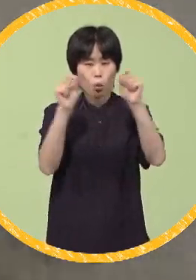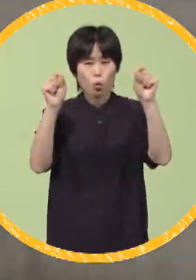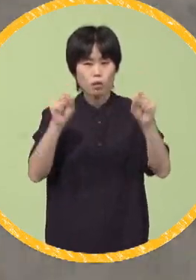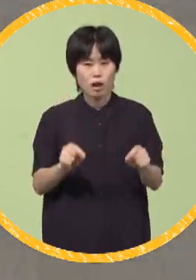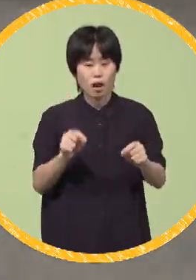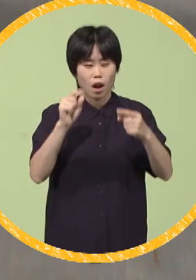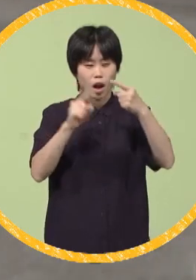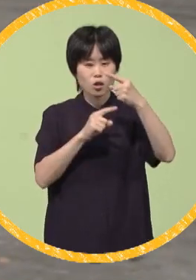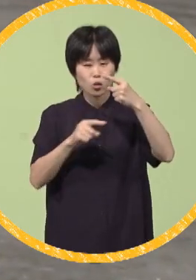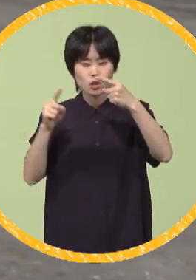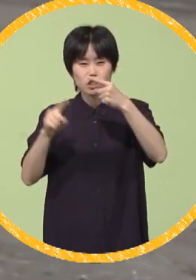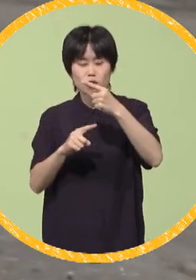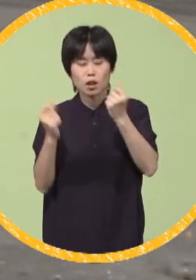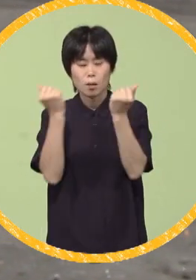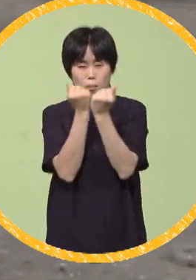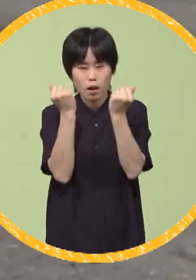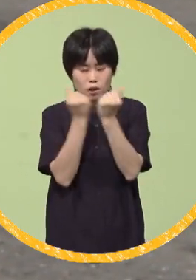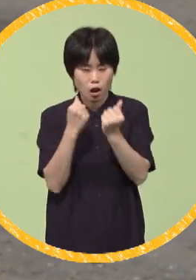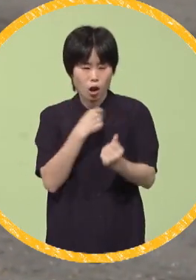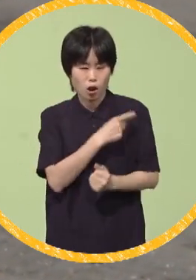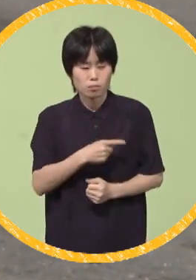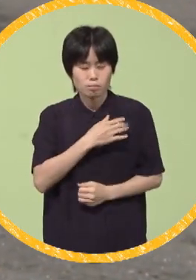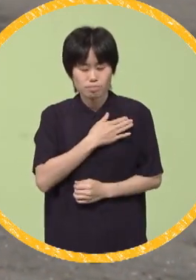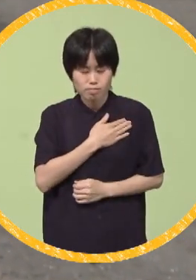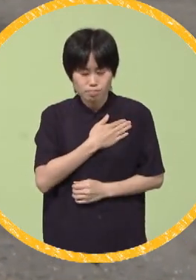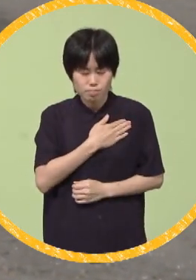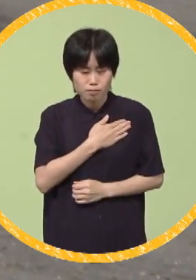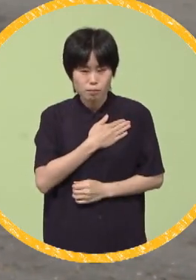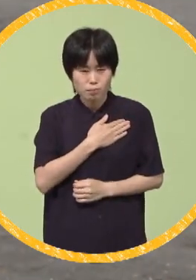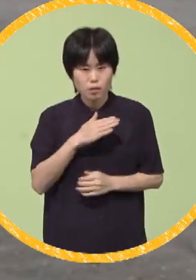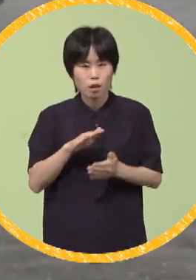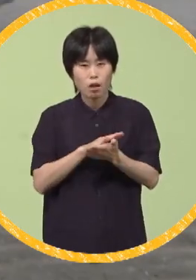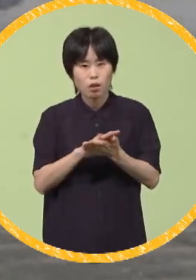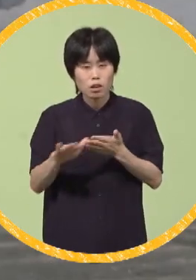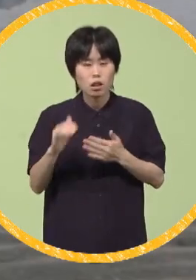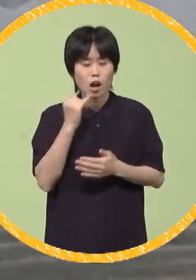ナーを守り、ほんのちょっとの心がけが綺麗な海を守ります。